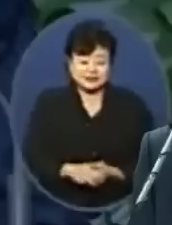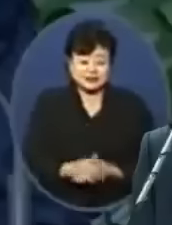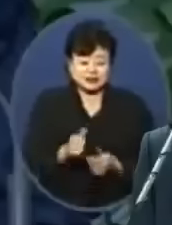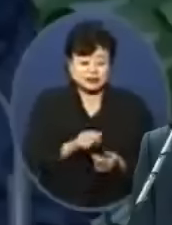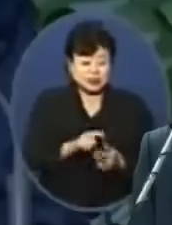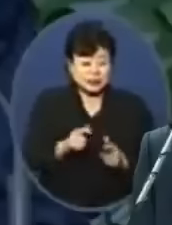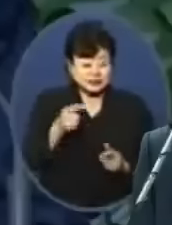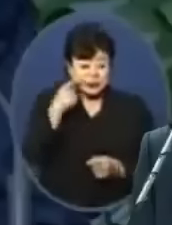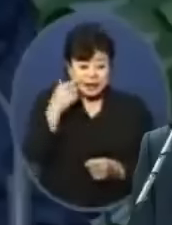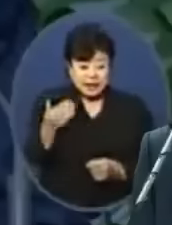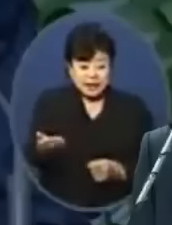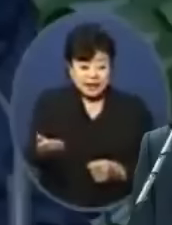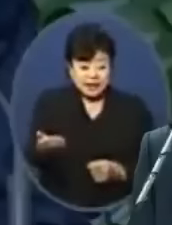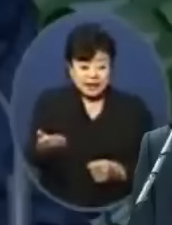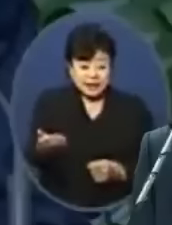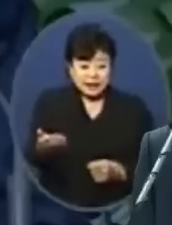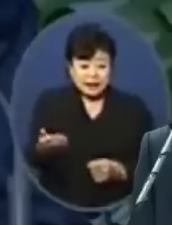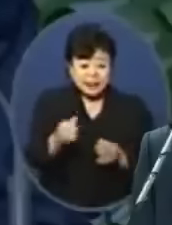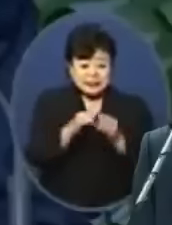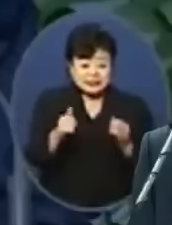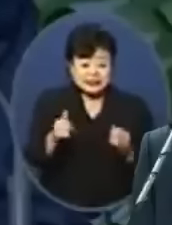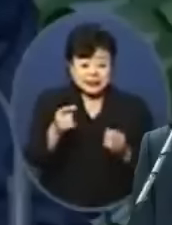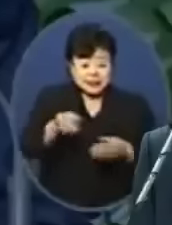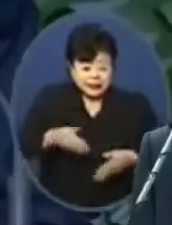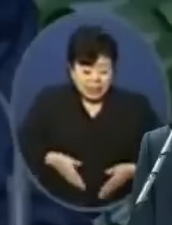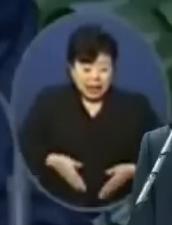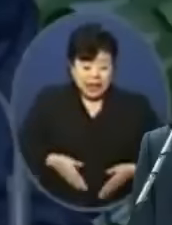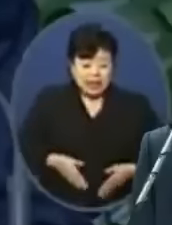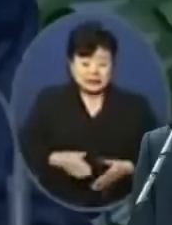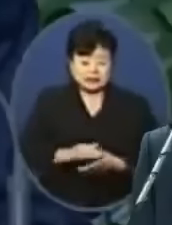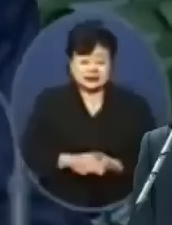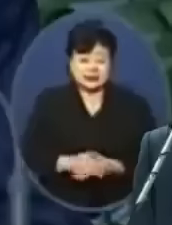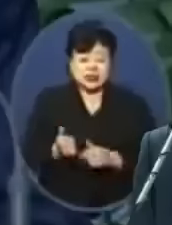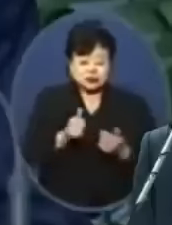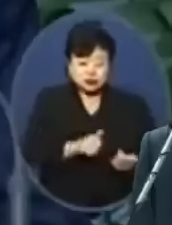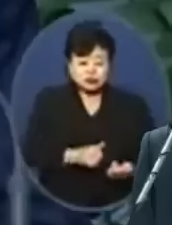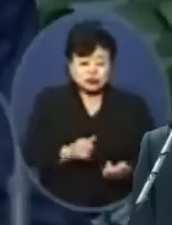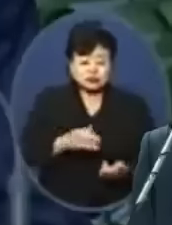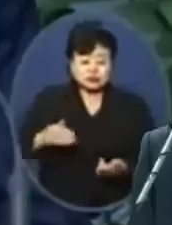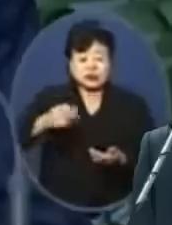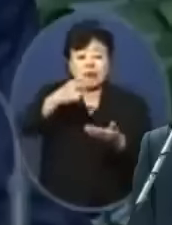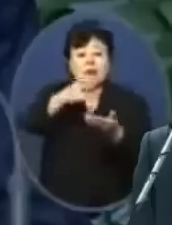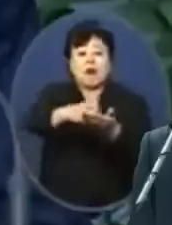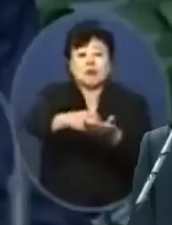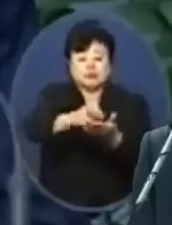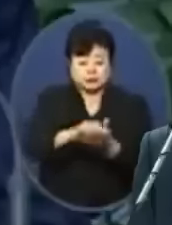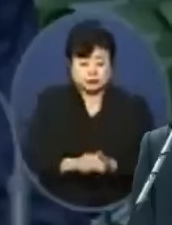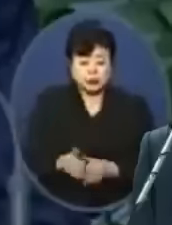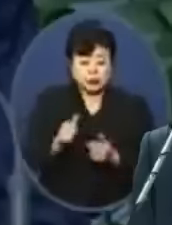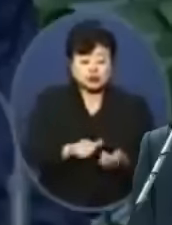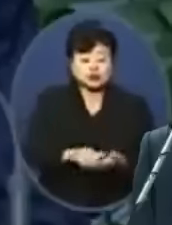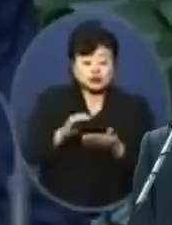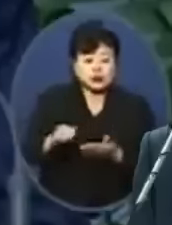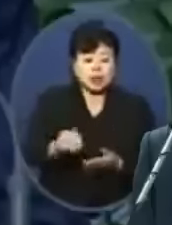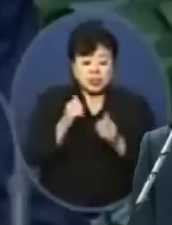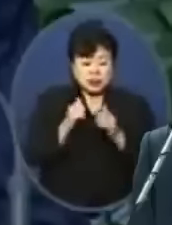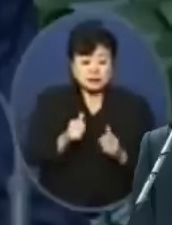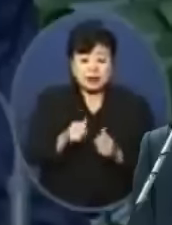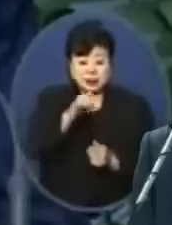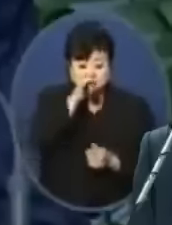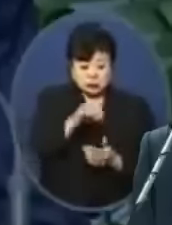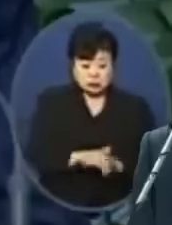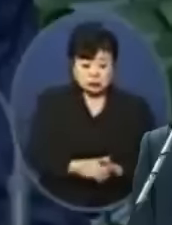죽지 않습니까? 사람은 한번 나서 죽는 것은 정한이지요. 죽고 난 다음에 심판이 있다고